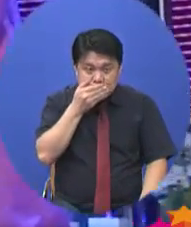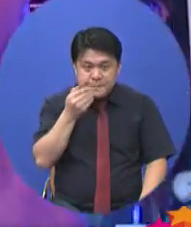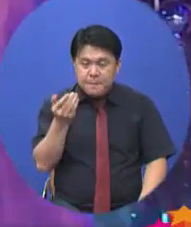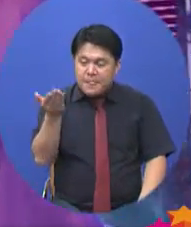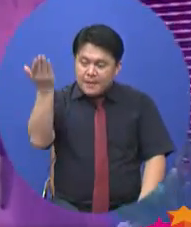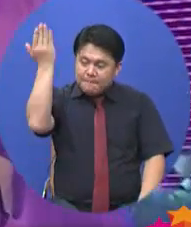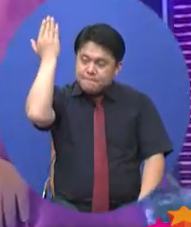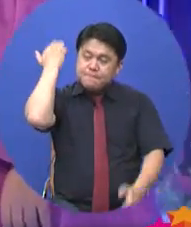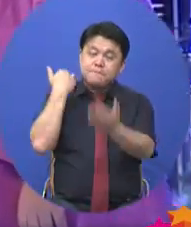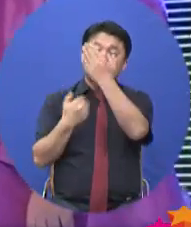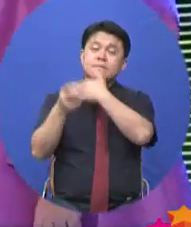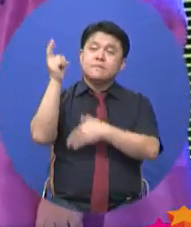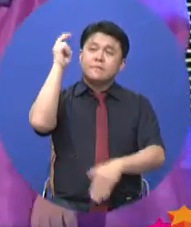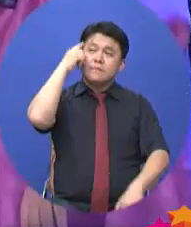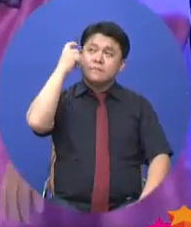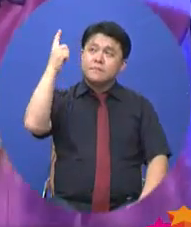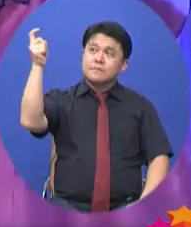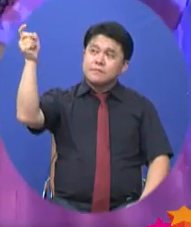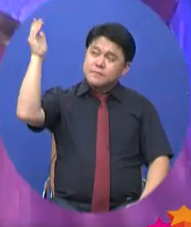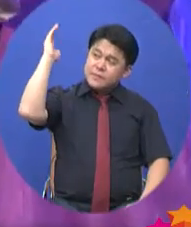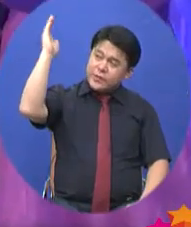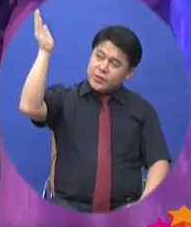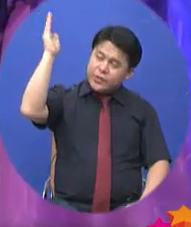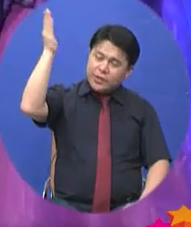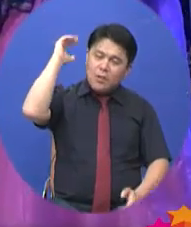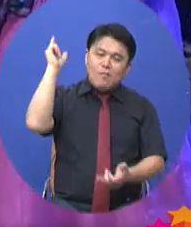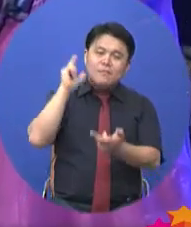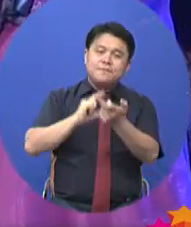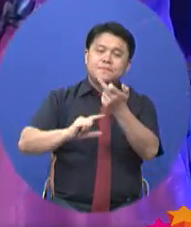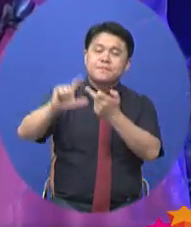그 사연 밤을 새워